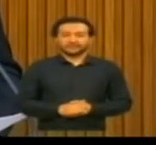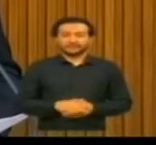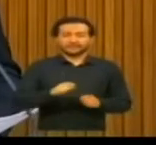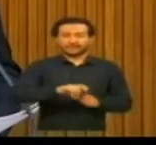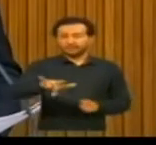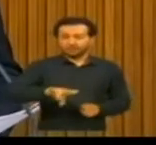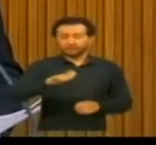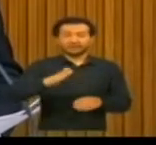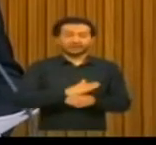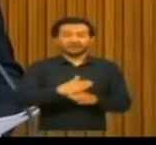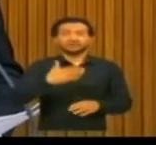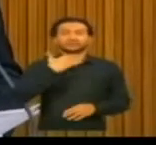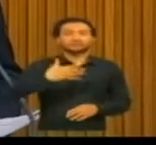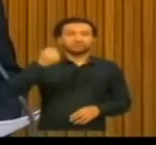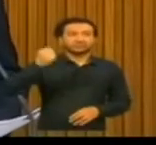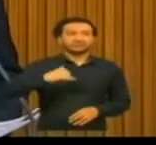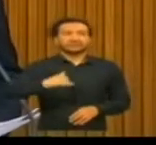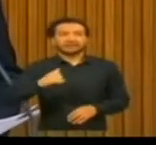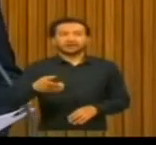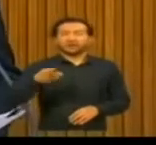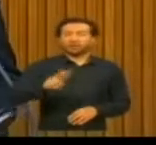İşsizlik nedeniyle intiharın eşiğine gelenler var.